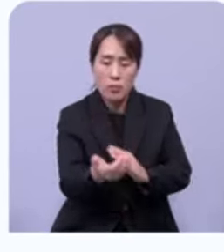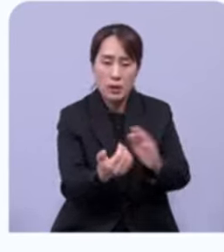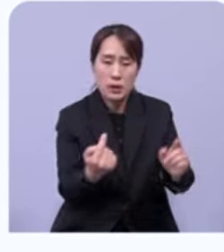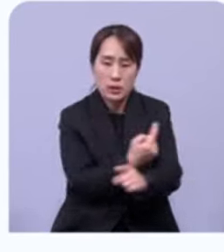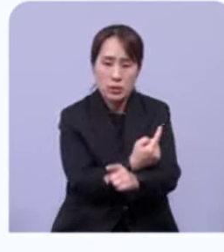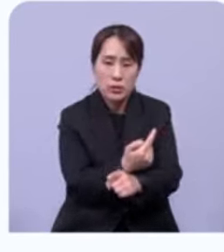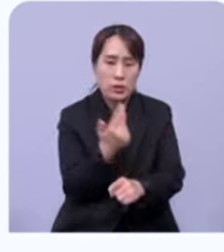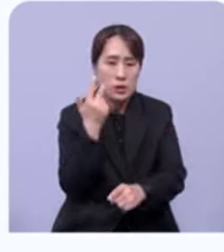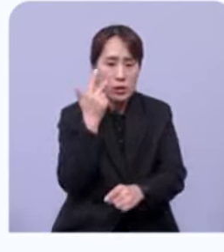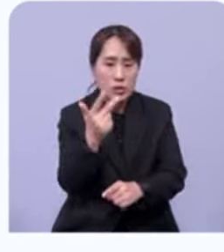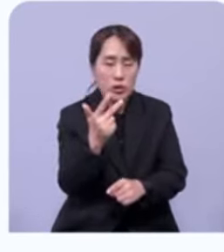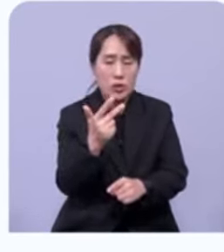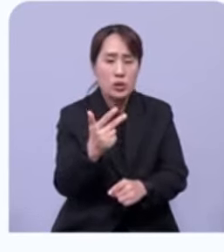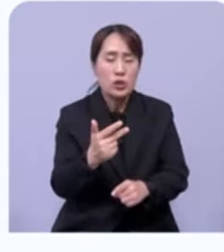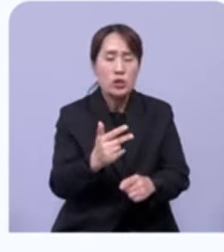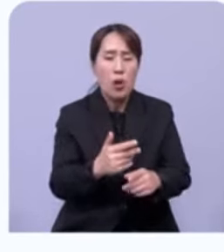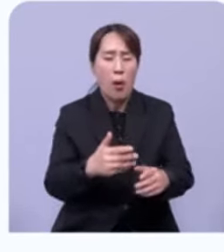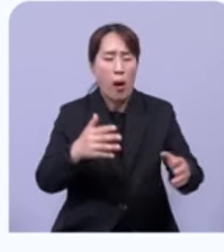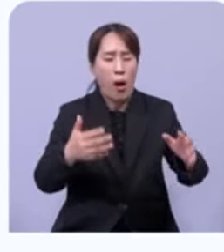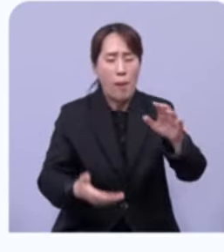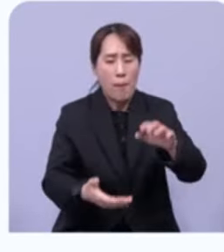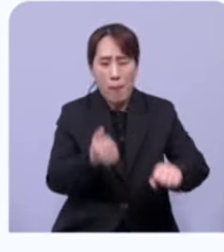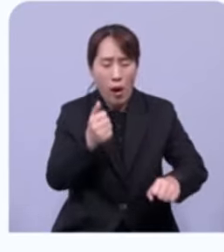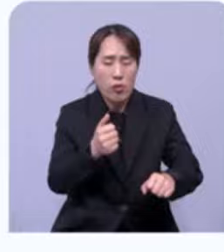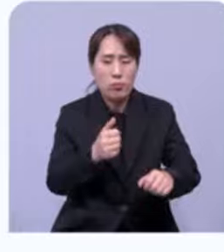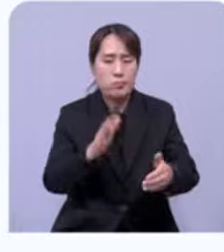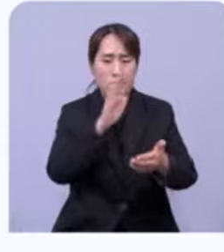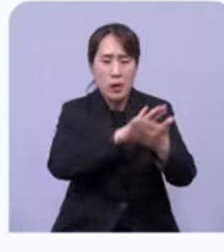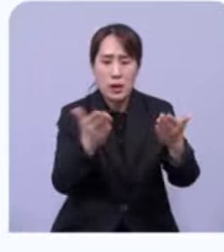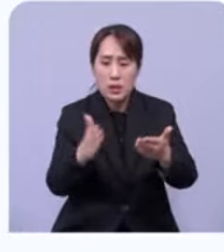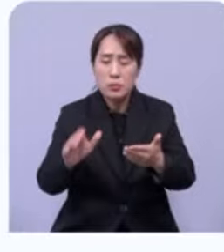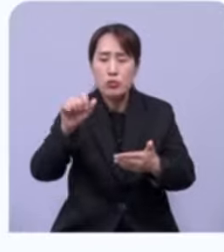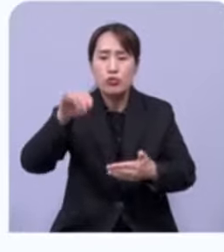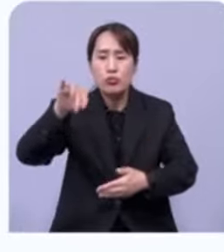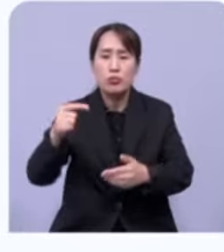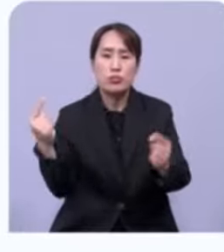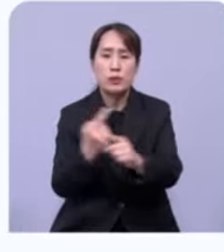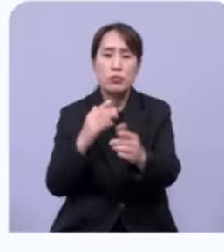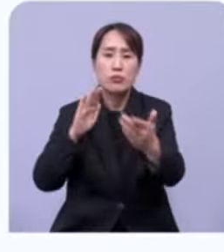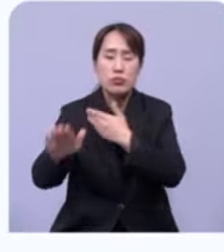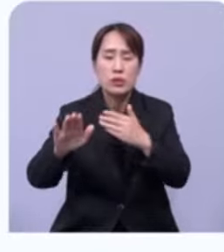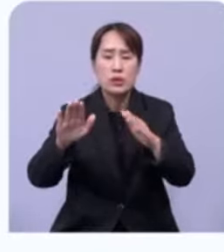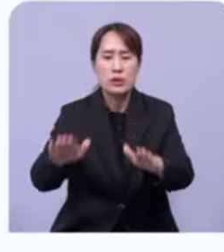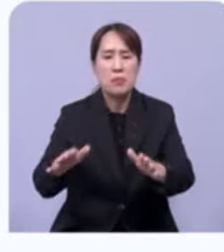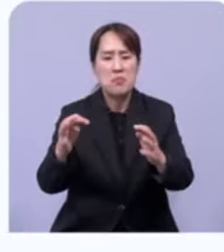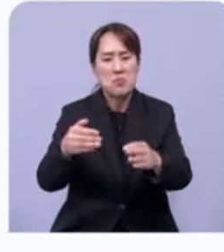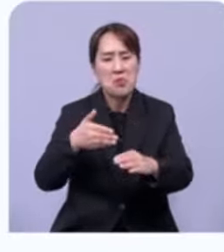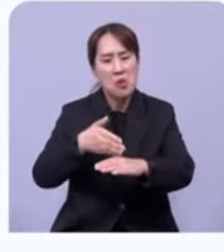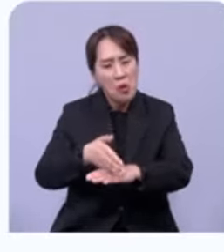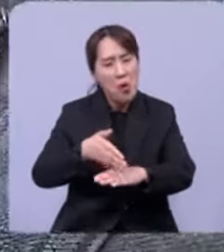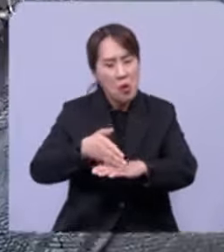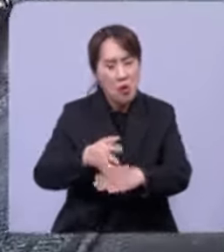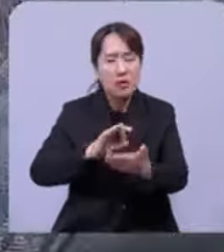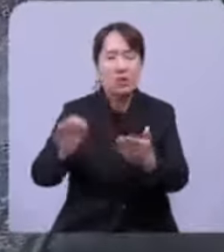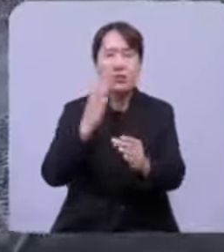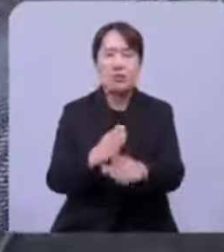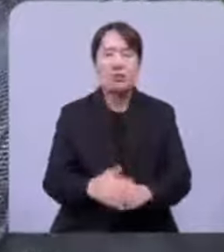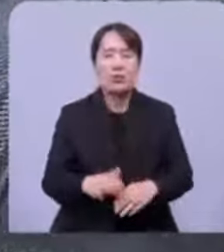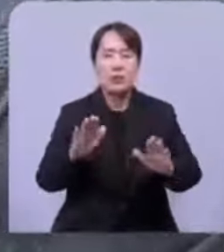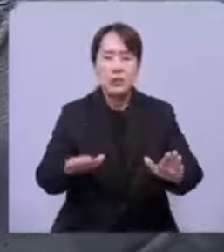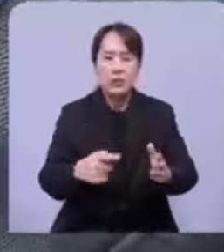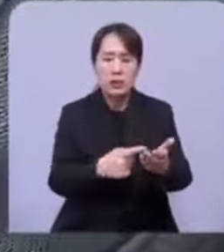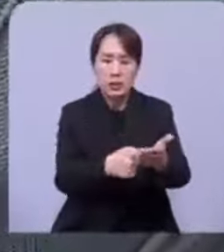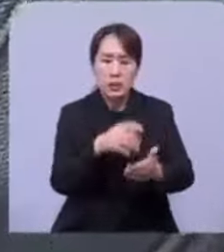일주일도 넘기지 못하고 모두 소진됐지만 후불형 전환한 뒤에는 현저히 느려졌습니다 이렇게